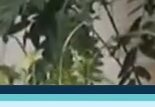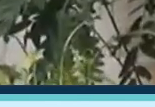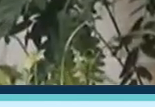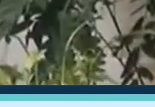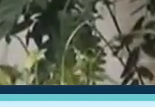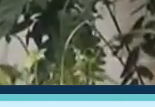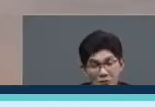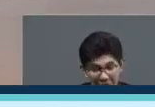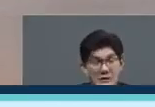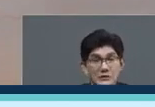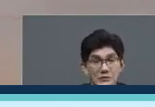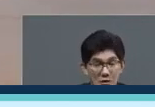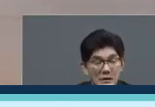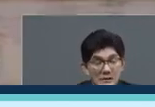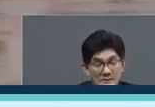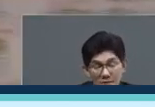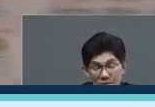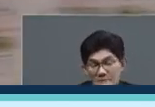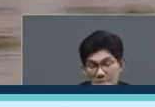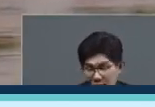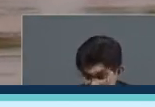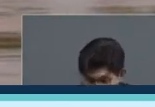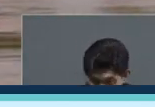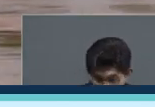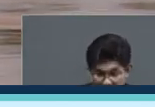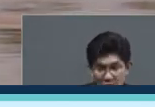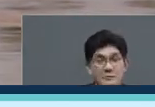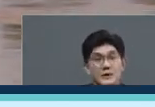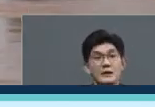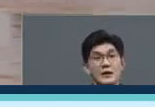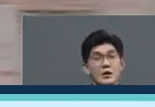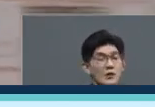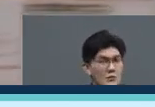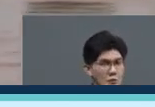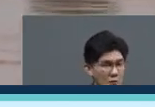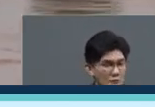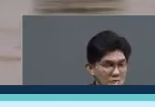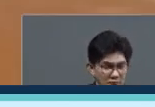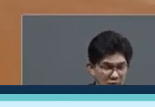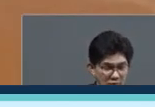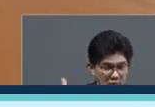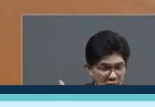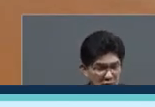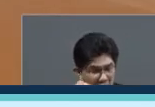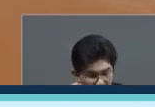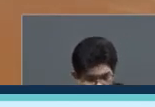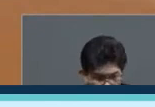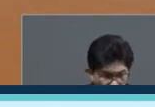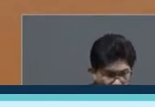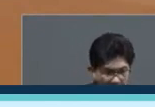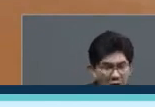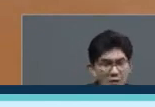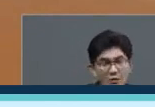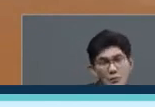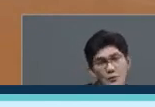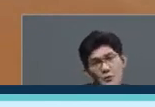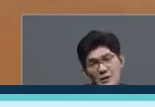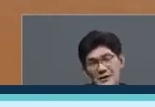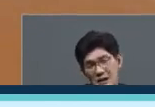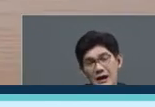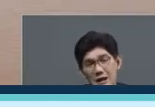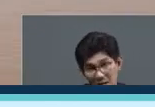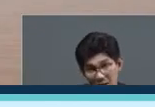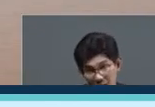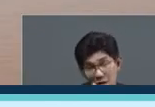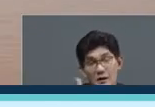ของทุ่งบางกำยังสามารถที่รองรับได้400ล้านลูกบาศก์เมตรเลยนะครับประมาณครึ่งเดือนของเดือนกันยายนเนี่ยมีแนวโน้มที่ยังจะมี